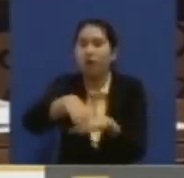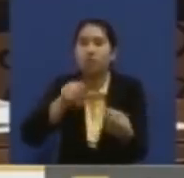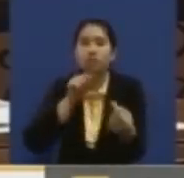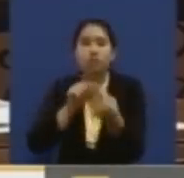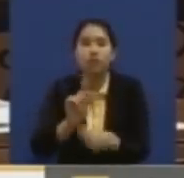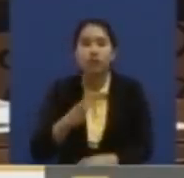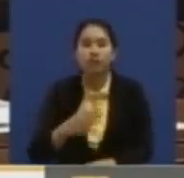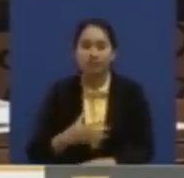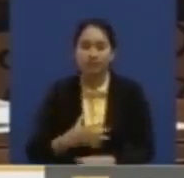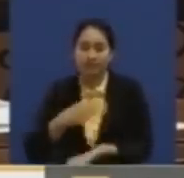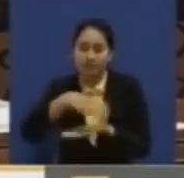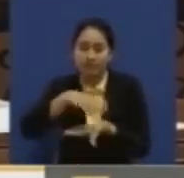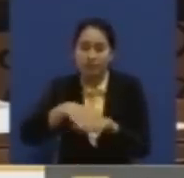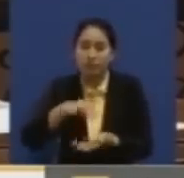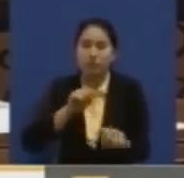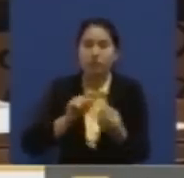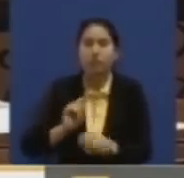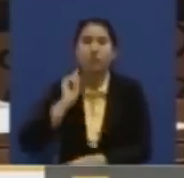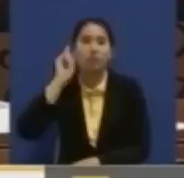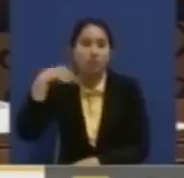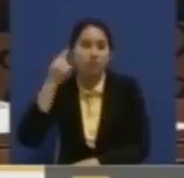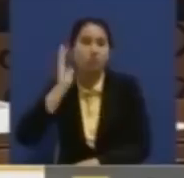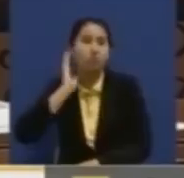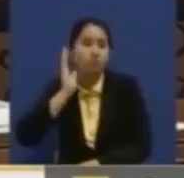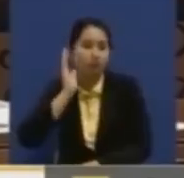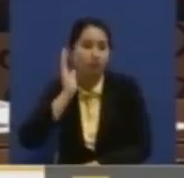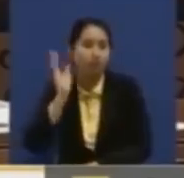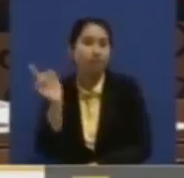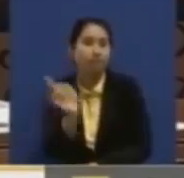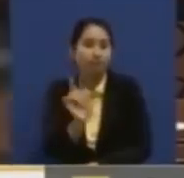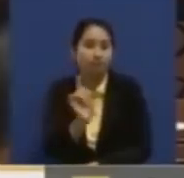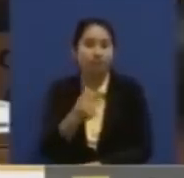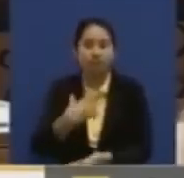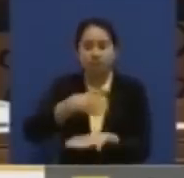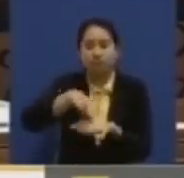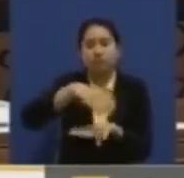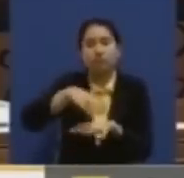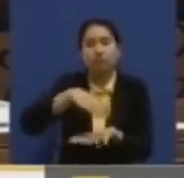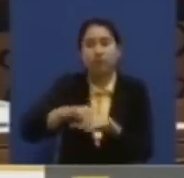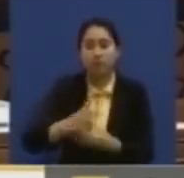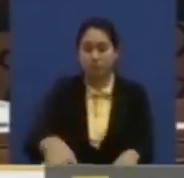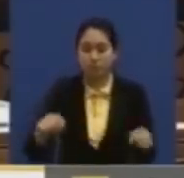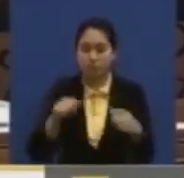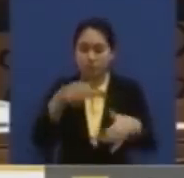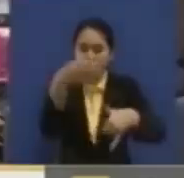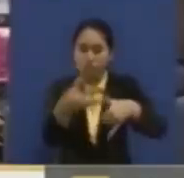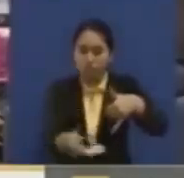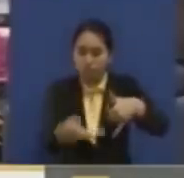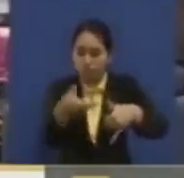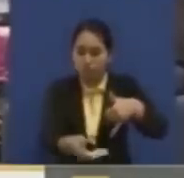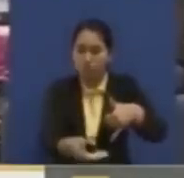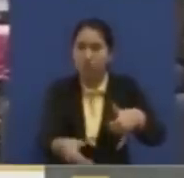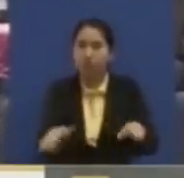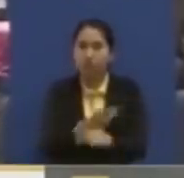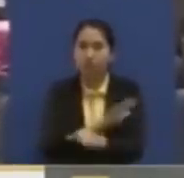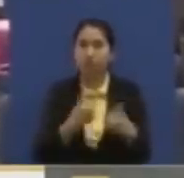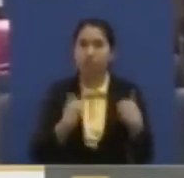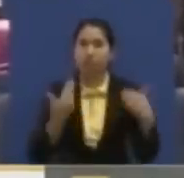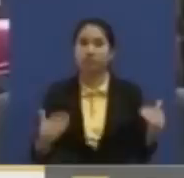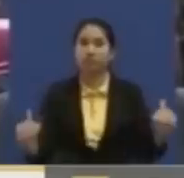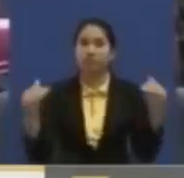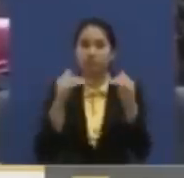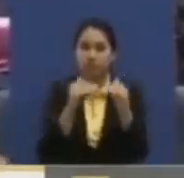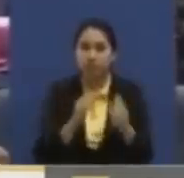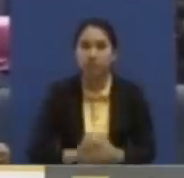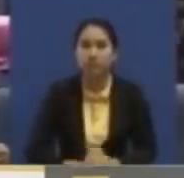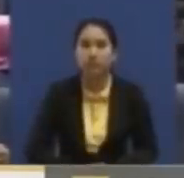ไม่ว่าจะเป็นเพศใดนะคะชายหญิงหรือว่าหลากหลายทางเพศมีคุณสมบัติมีศักดิ์ศรีเหมาะสมพอกันค่ะขอให้